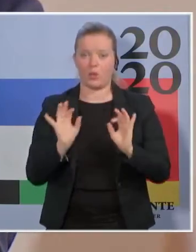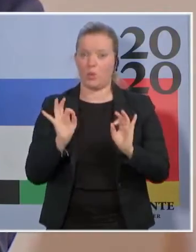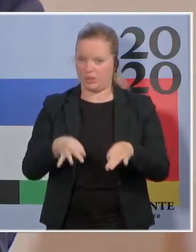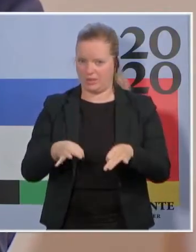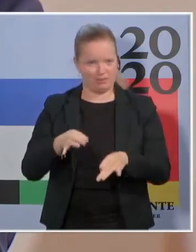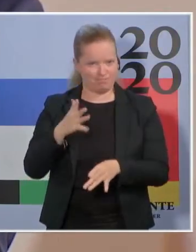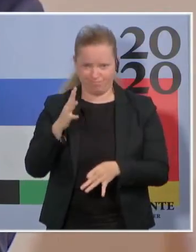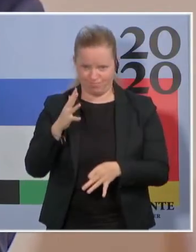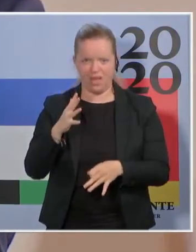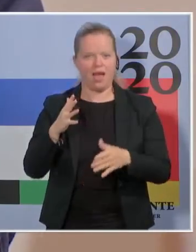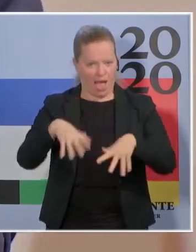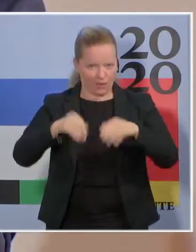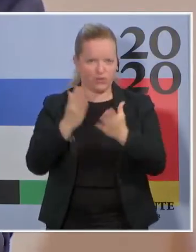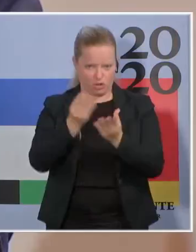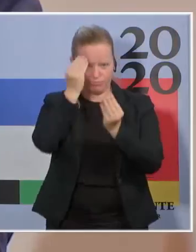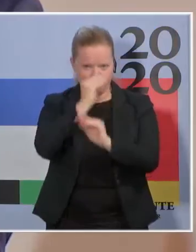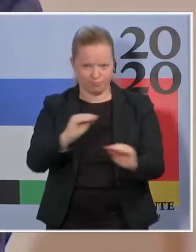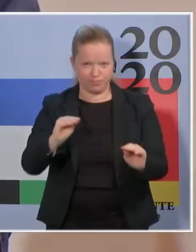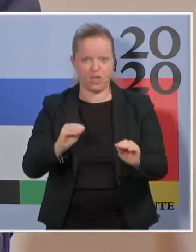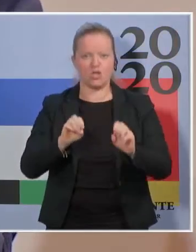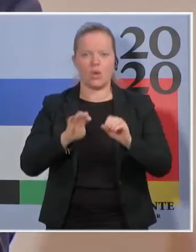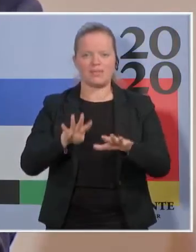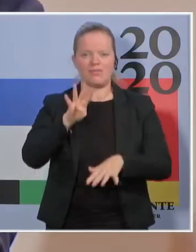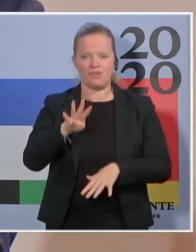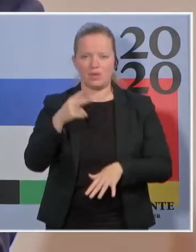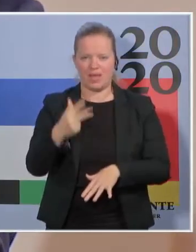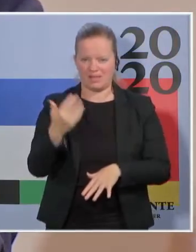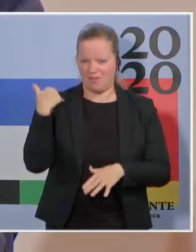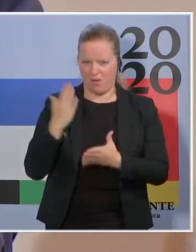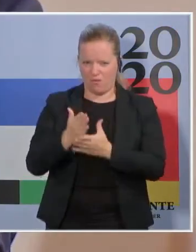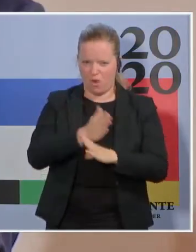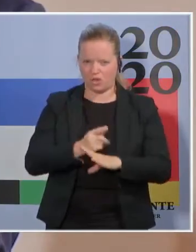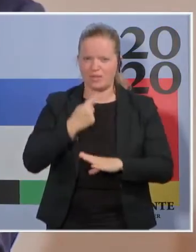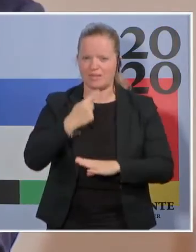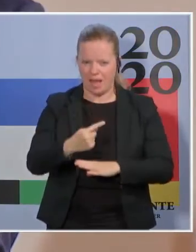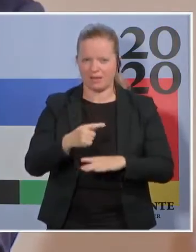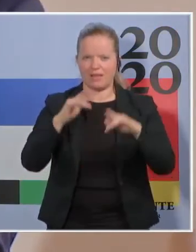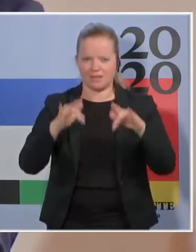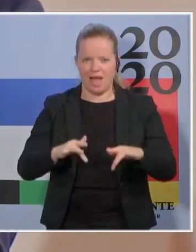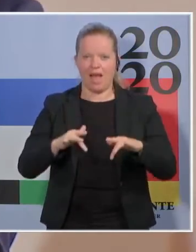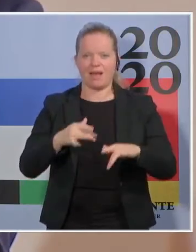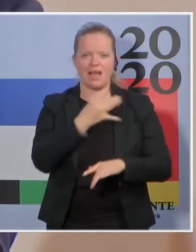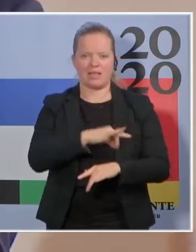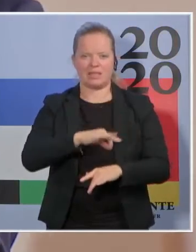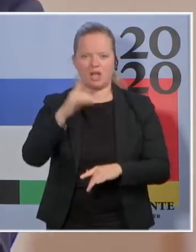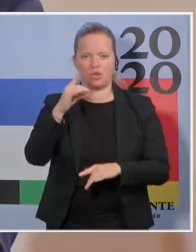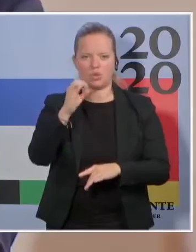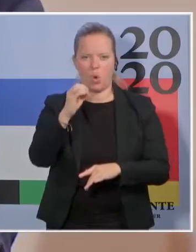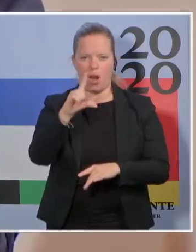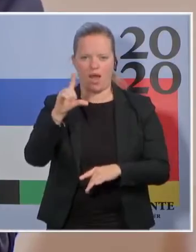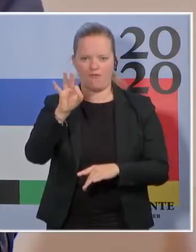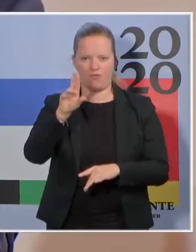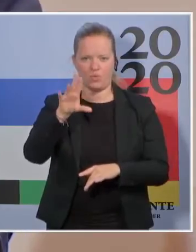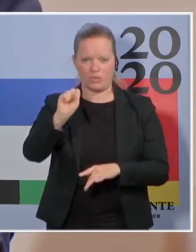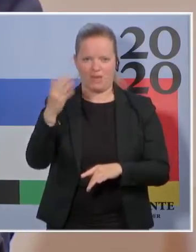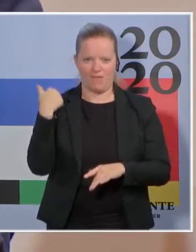mal feststellen. Sie ist 1934, das wurde schon angedeutet, in der Ära von Kanzler Dollfuss außer Kraft gesetzt worden